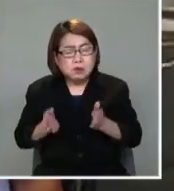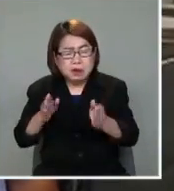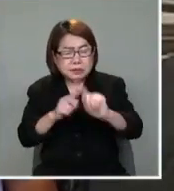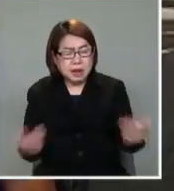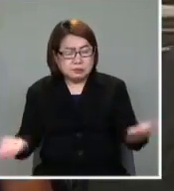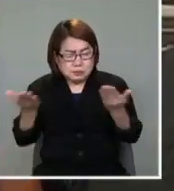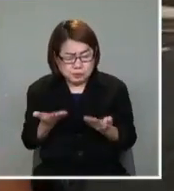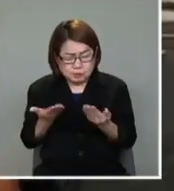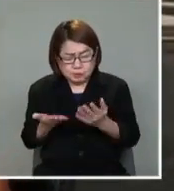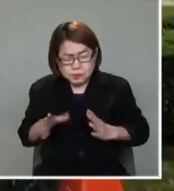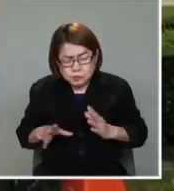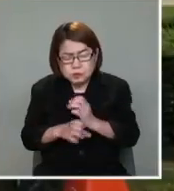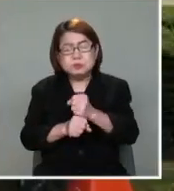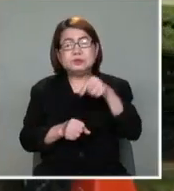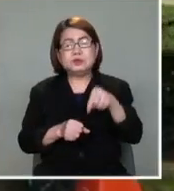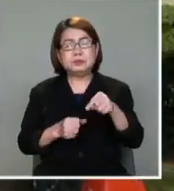ครับ